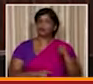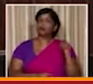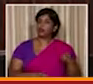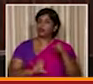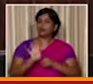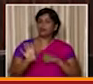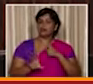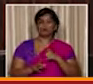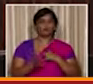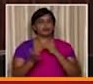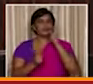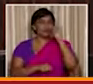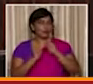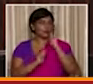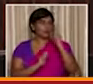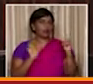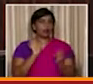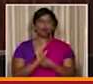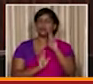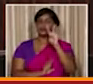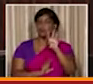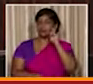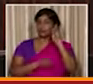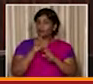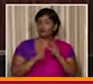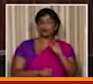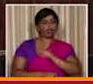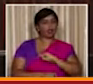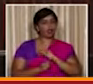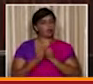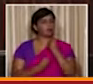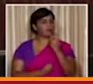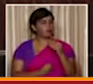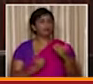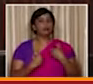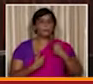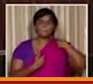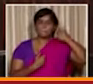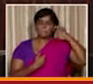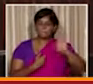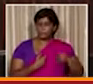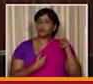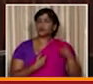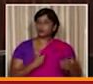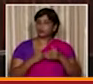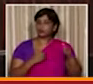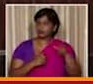මේ වසරේදී අස්වැසුම හරහා ලක්ෂ 24ක ජනතාවක ප්‍රතිලාභ ලබා දීමට අපේක්ෂා කරනවා. මේ